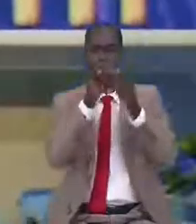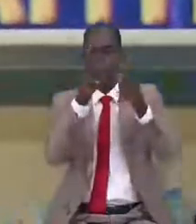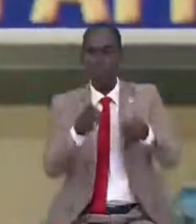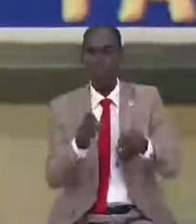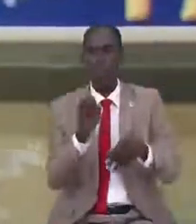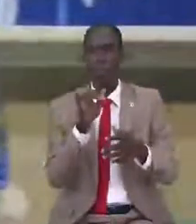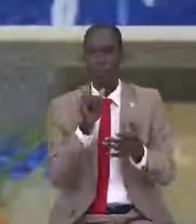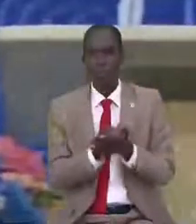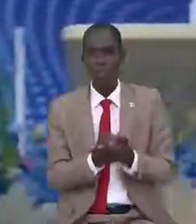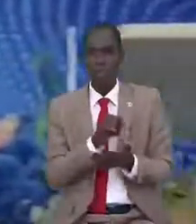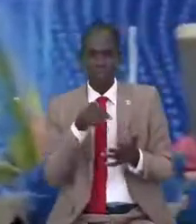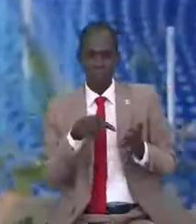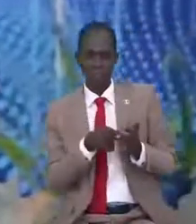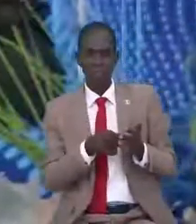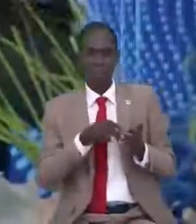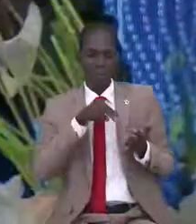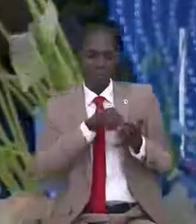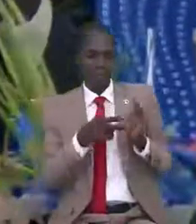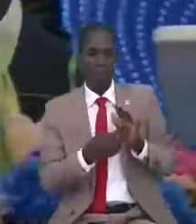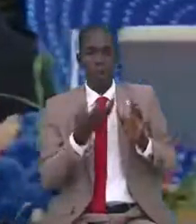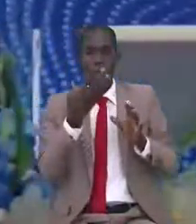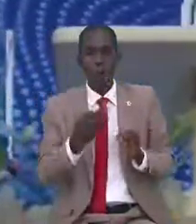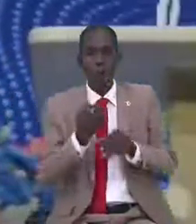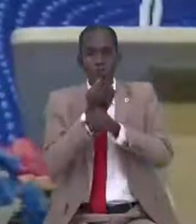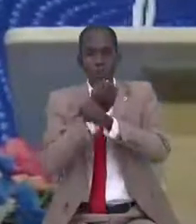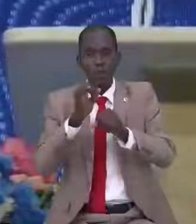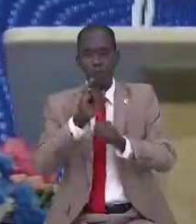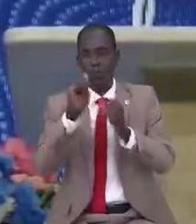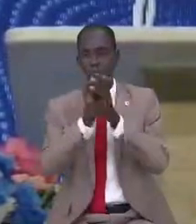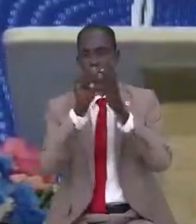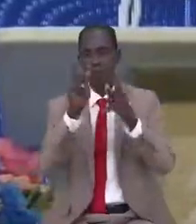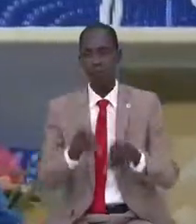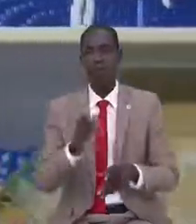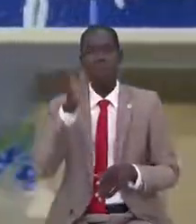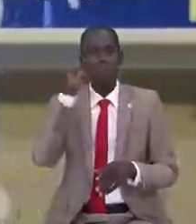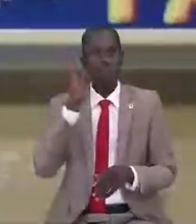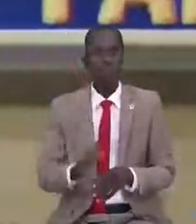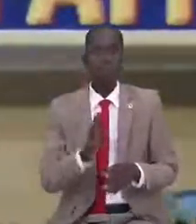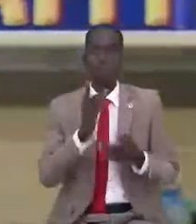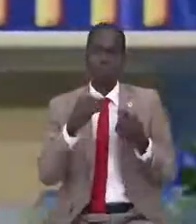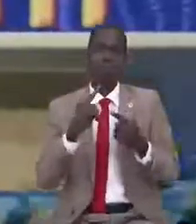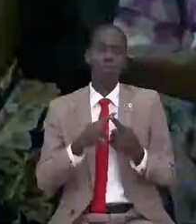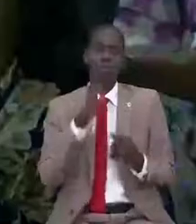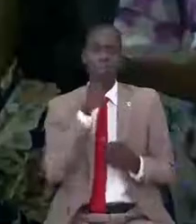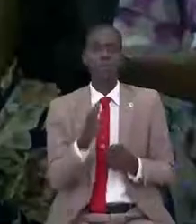parler afin que cet objectif de le restaurer soit atteint.